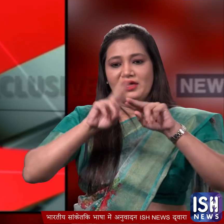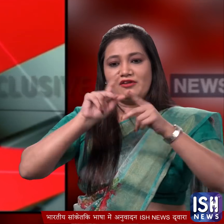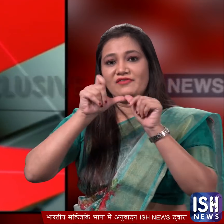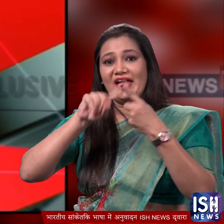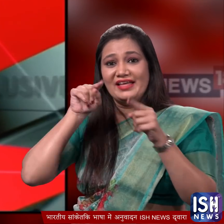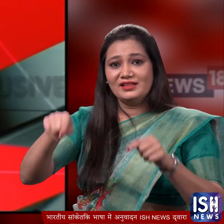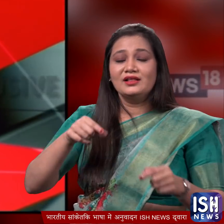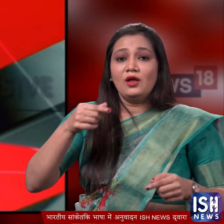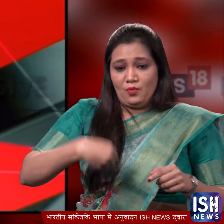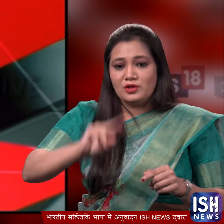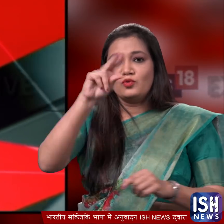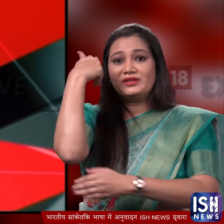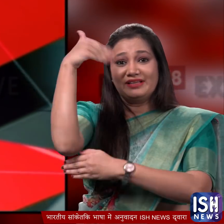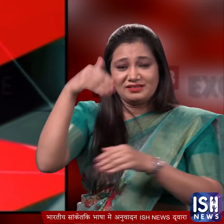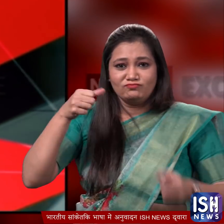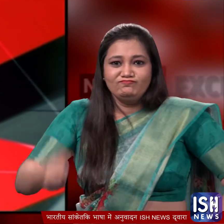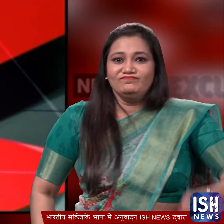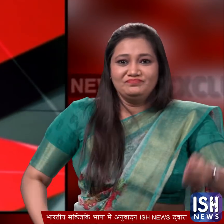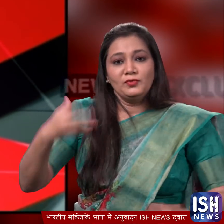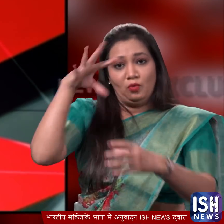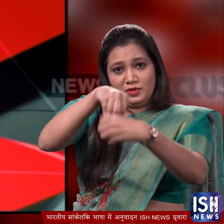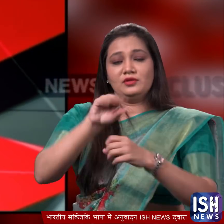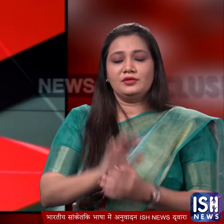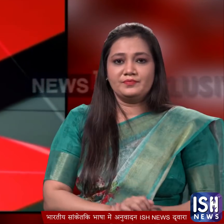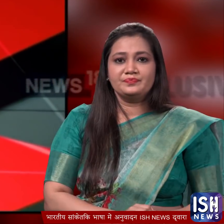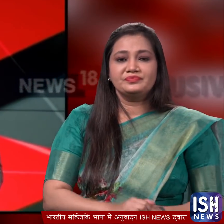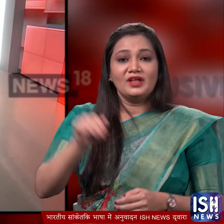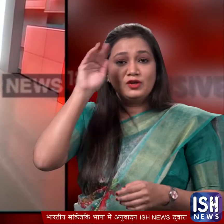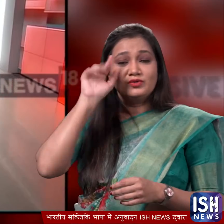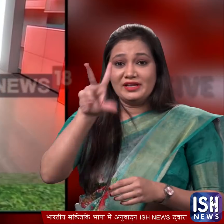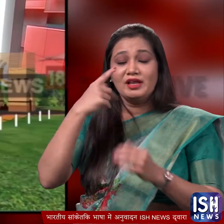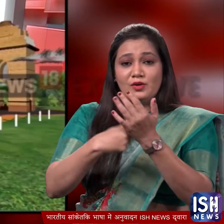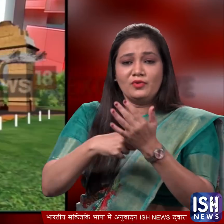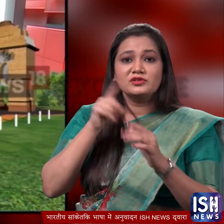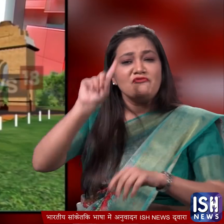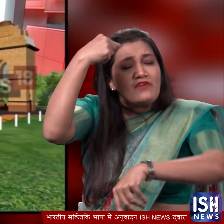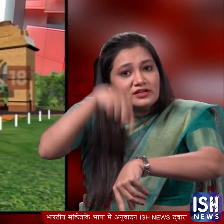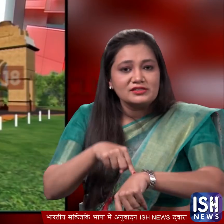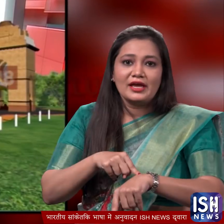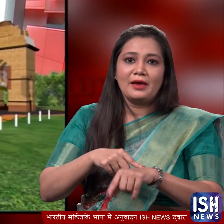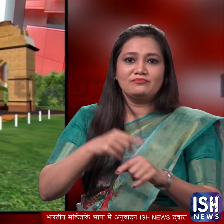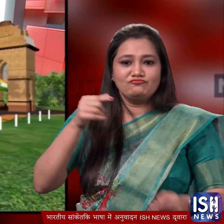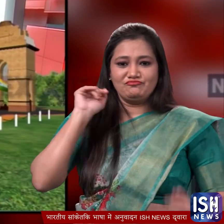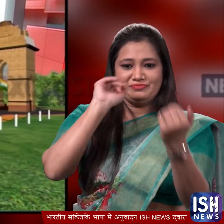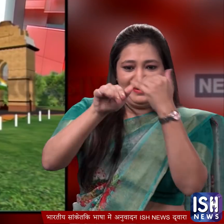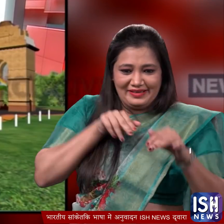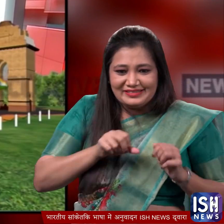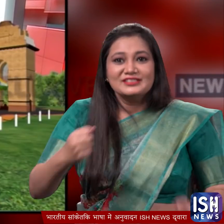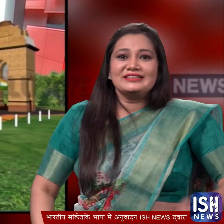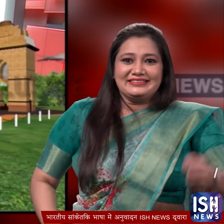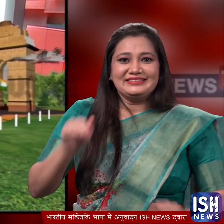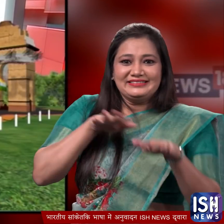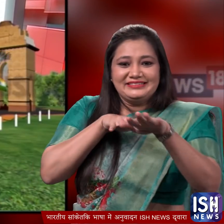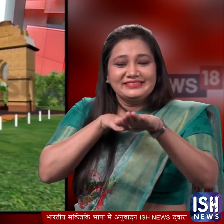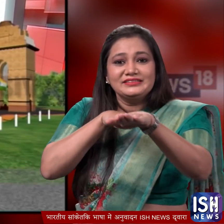लड़ाकू विमान गणतंत्र दिवस की परेड में नजर आएंगे। न्यूज़ 18 के संदीप बोल की रिपोर्ट है कि परेड में पहली बार रफाल लड़ाकू विमान राजपथ के ऊपर से उड़ान